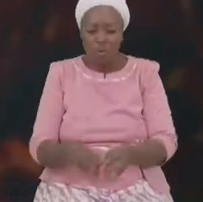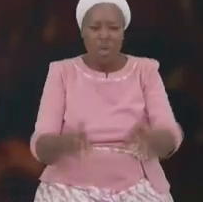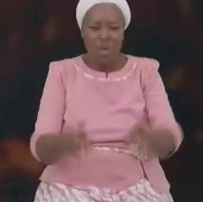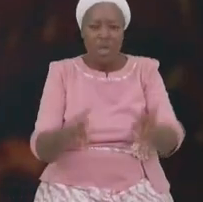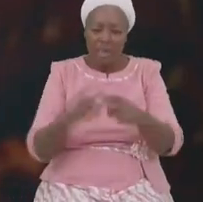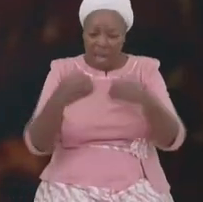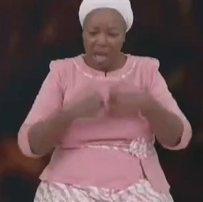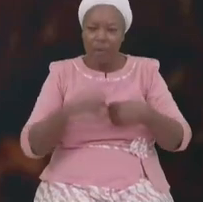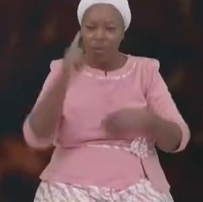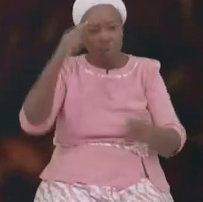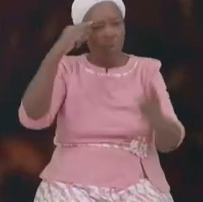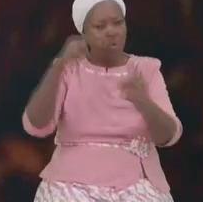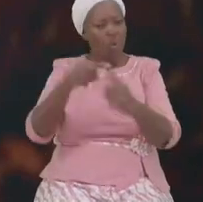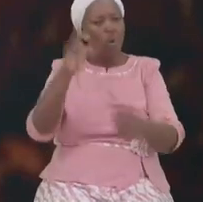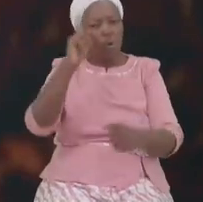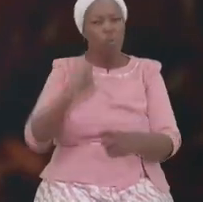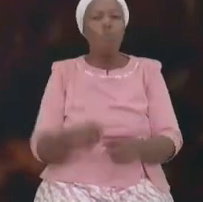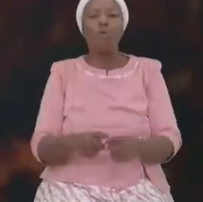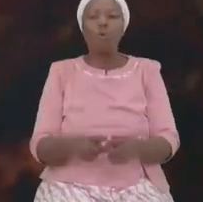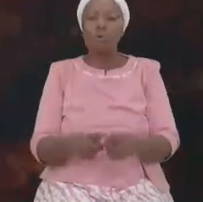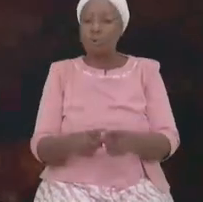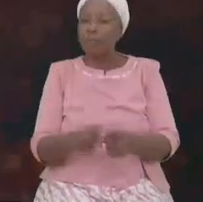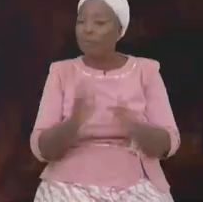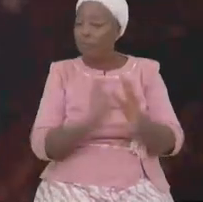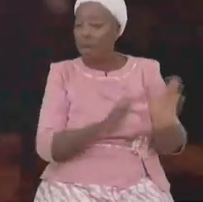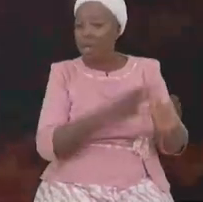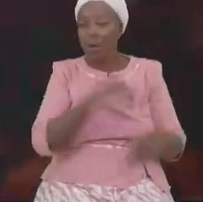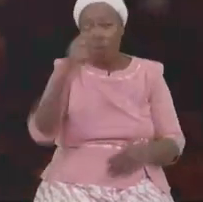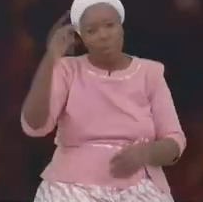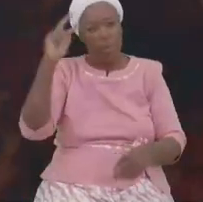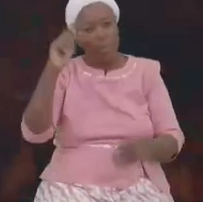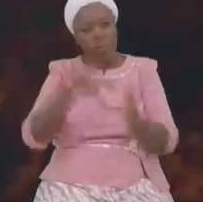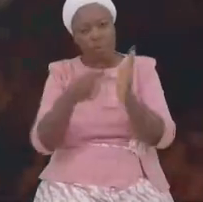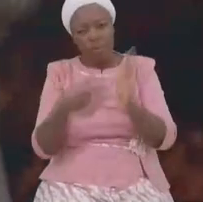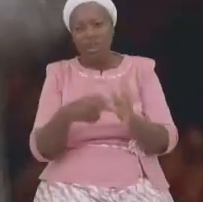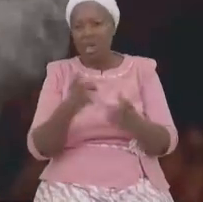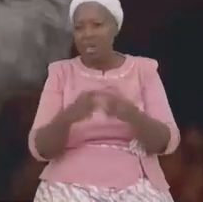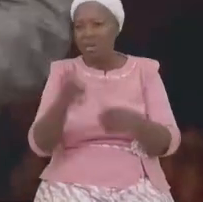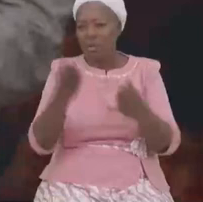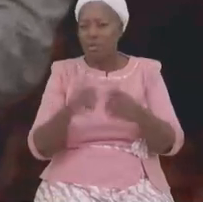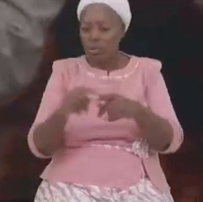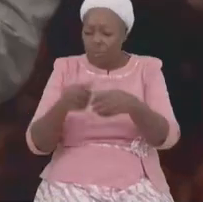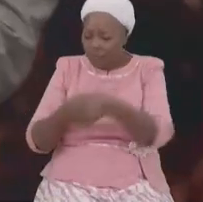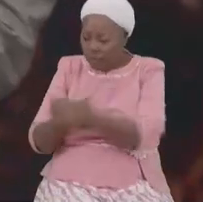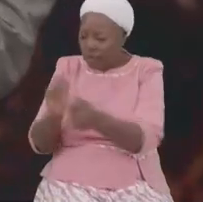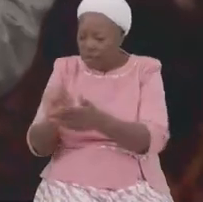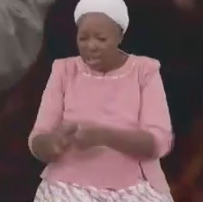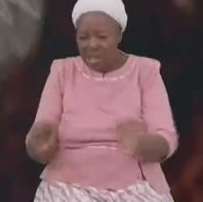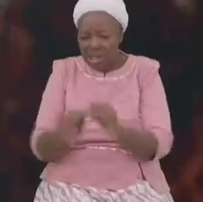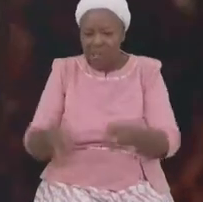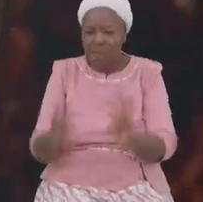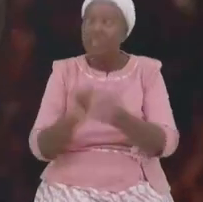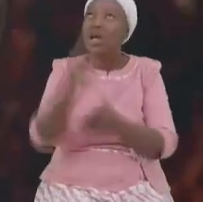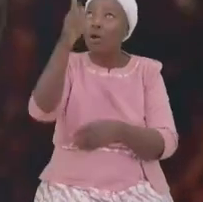un même objectif, un même idéal, et nous allons vouloir suivre la même direction pour que le Dieu